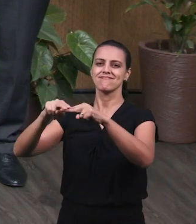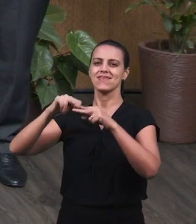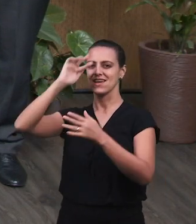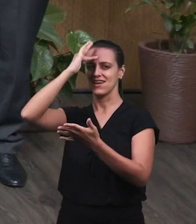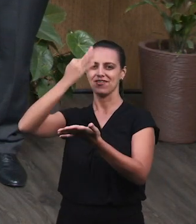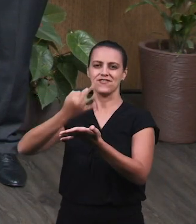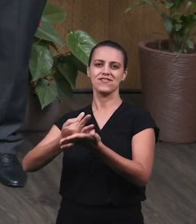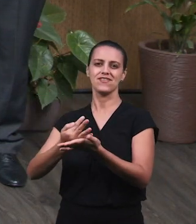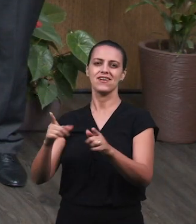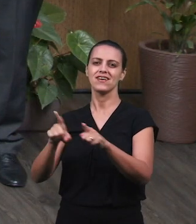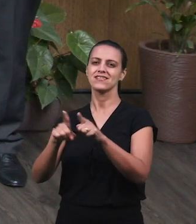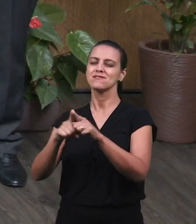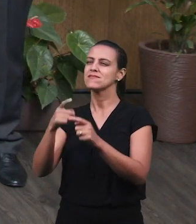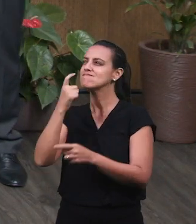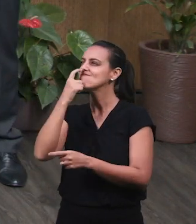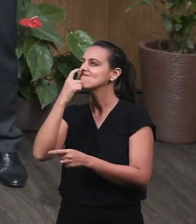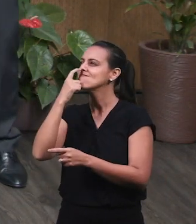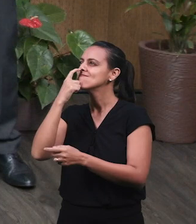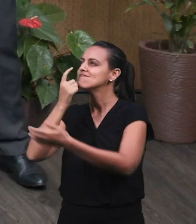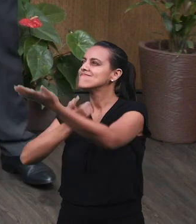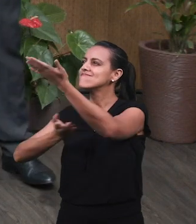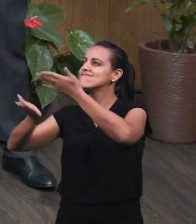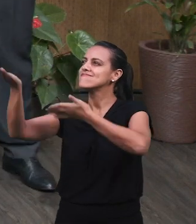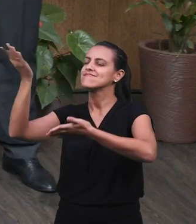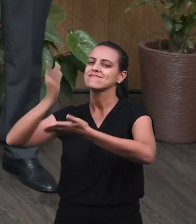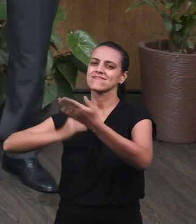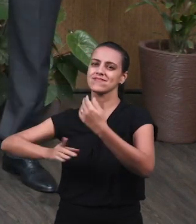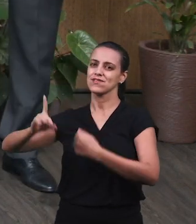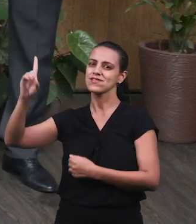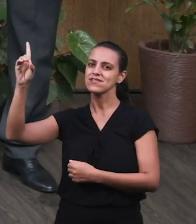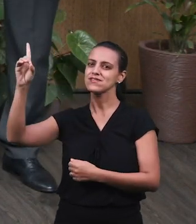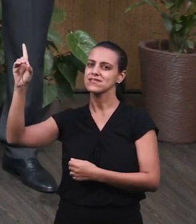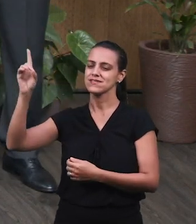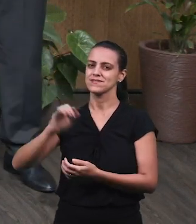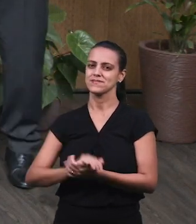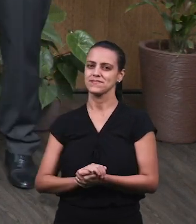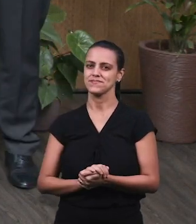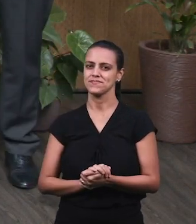thématique d'aujourd'hui, le choix de l'homme,